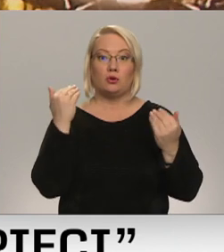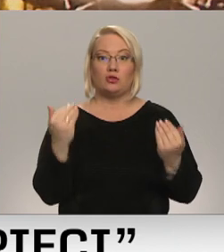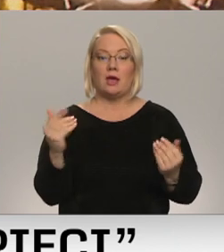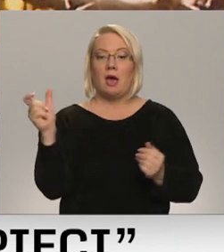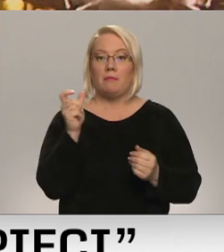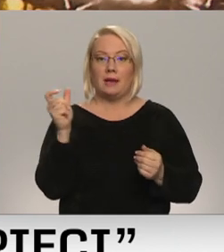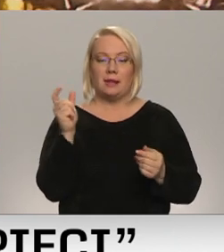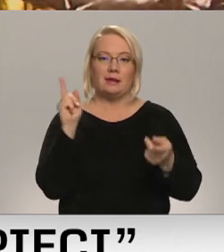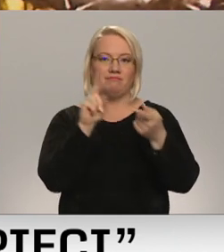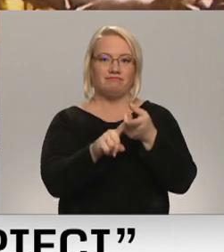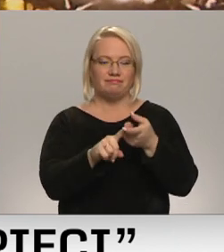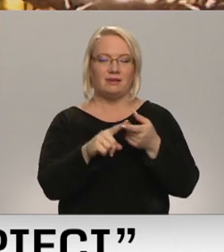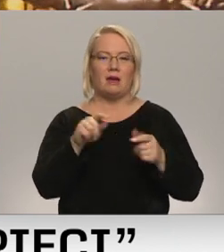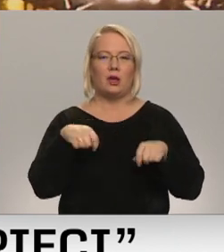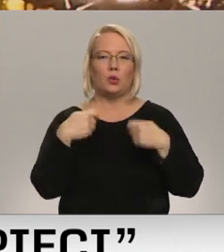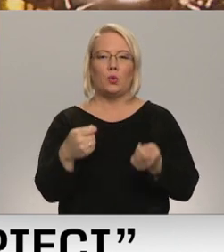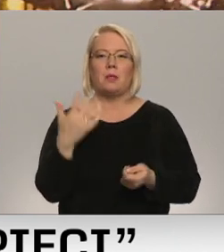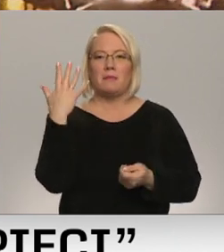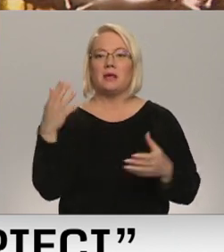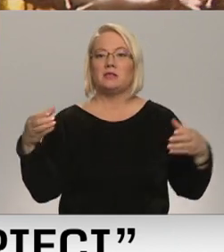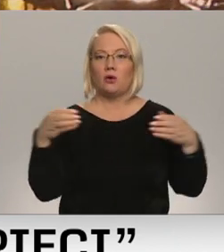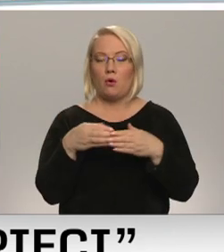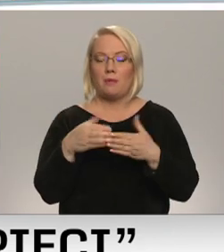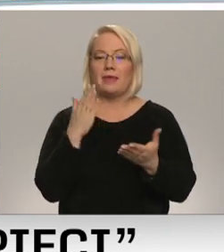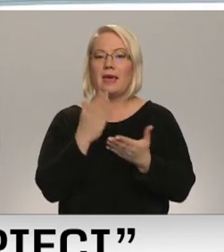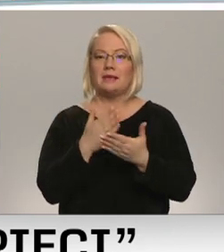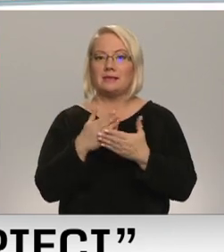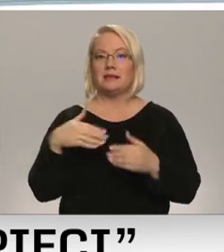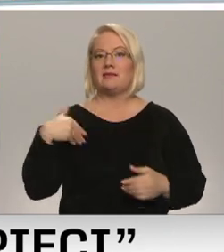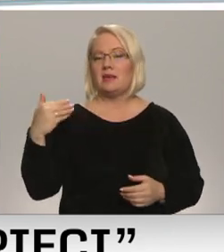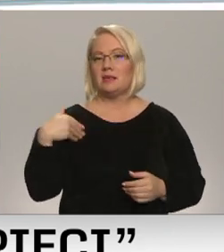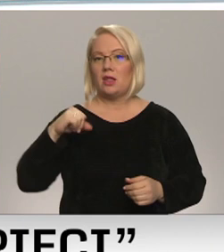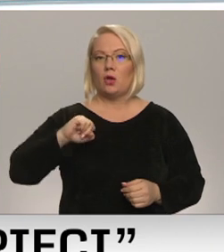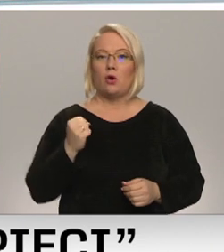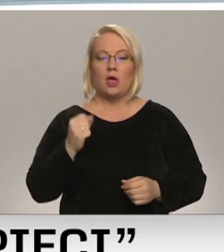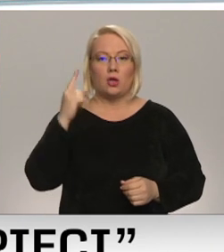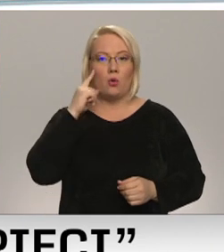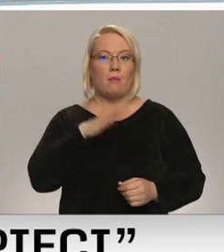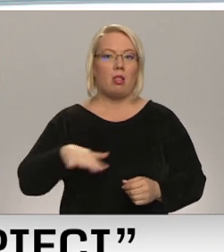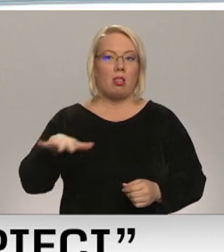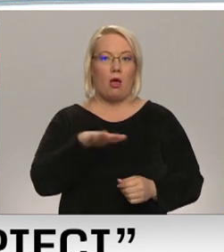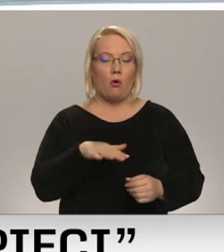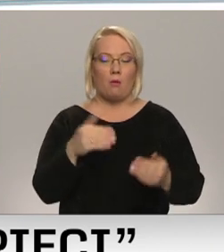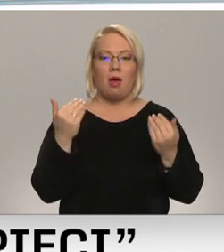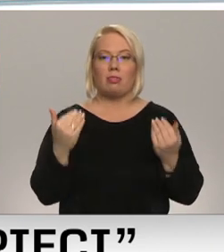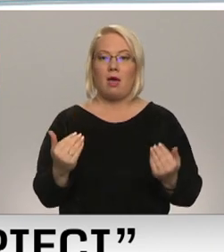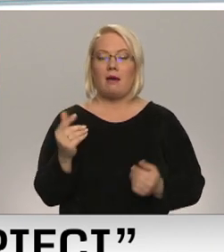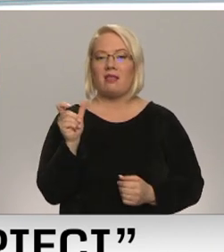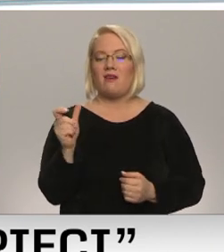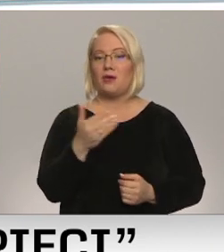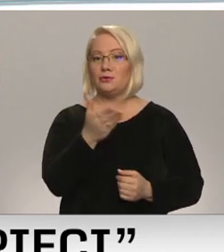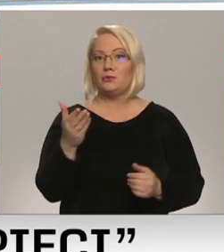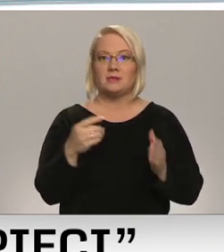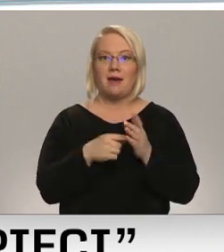brīdī tieši laitēs sazinos ar dod 5 komandu. Esiet sveicināti kolēģi doma laukumā, vārds tagad jums, kādas ir šīs dienas